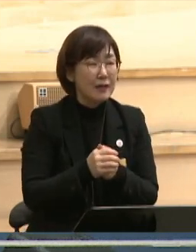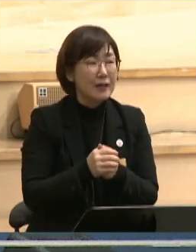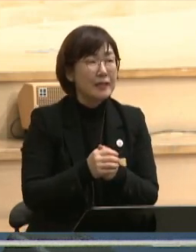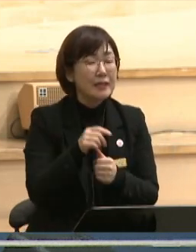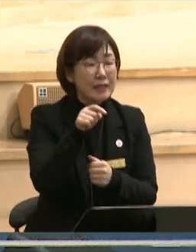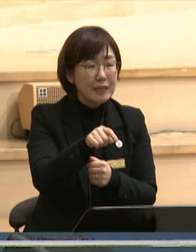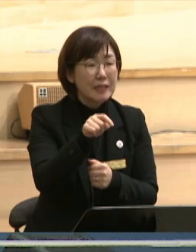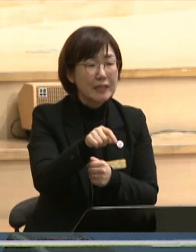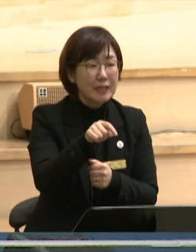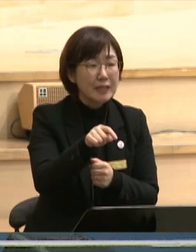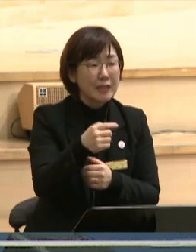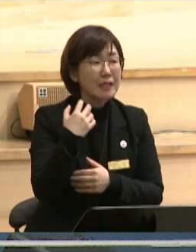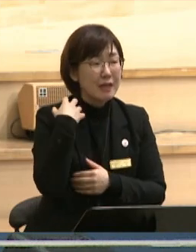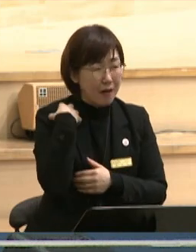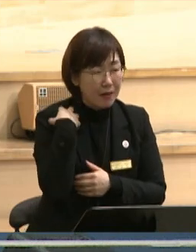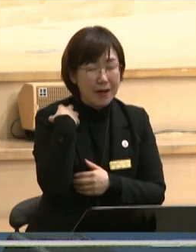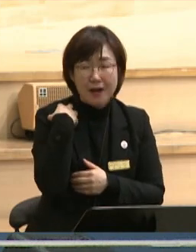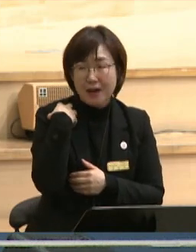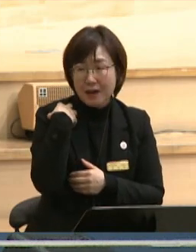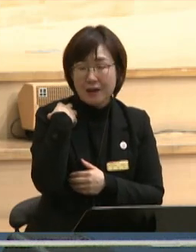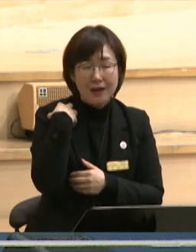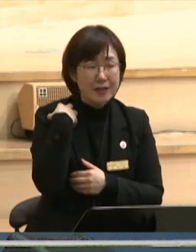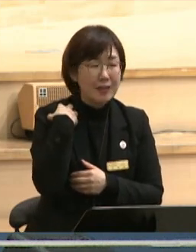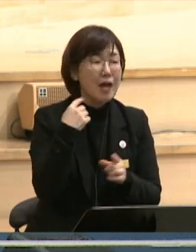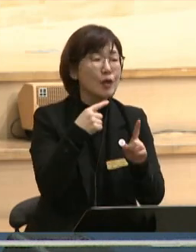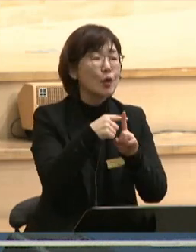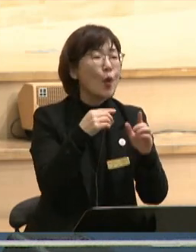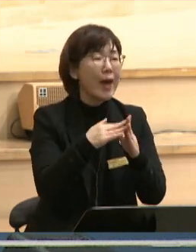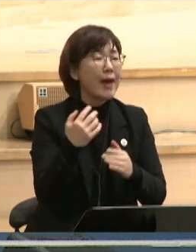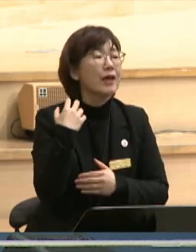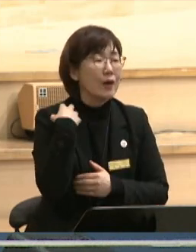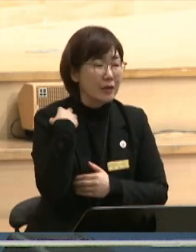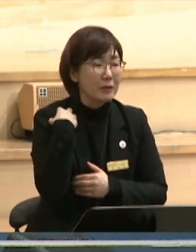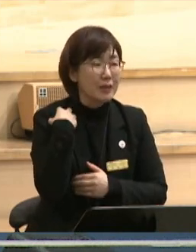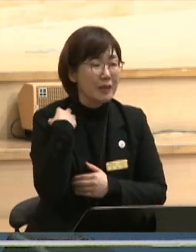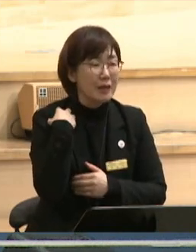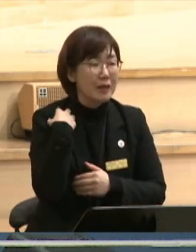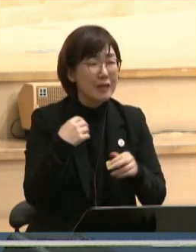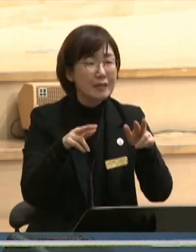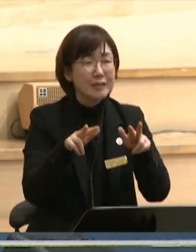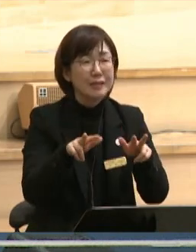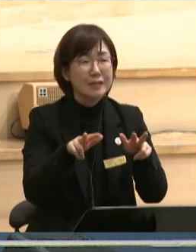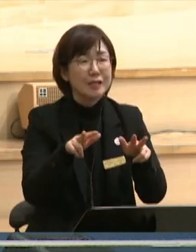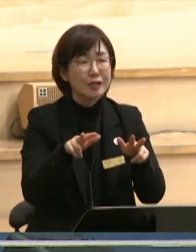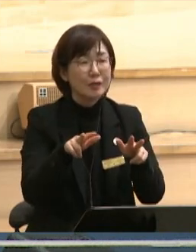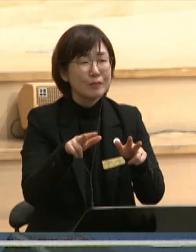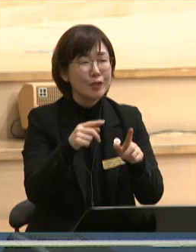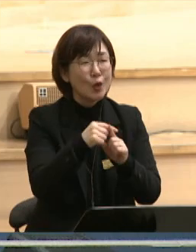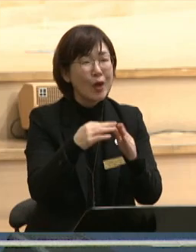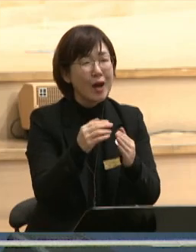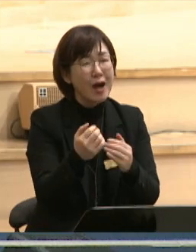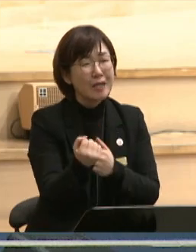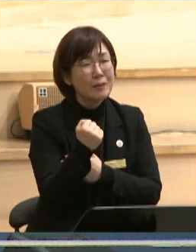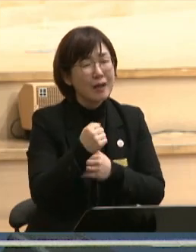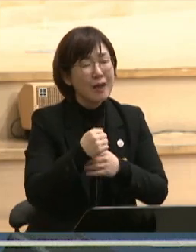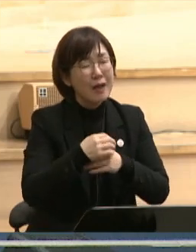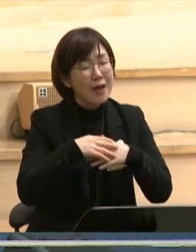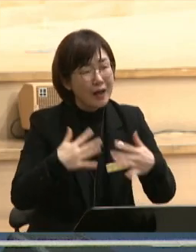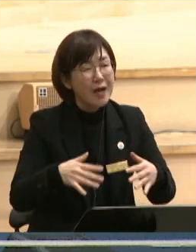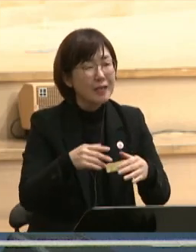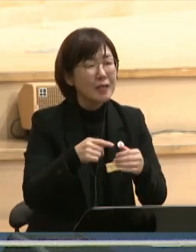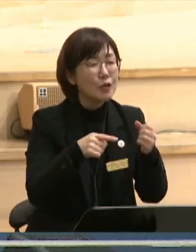이게 교회입니다 여러분이 시대의 교회가 왜 힘을 잃어갑니까 돈이 없어서요